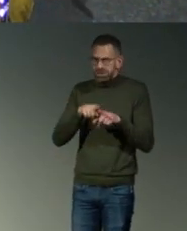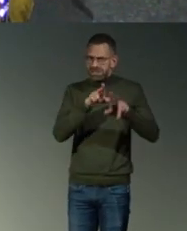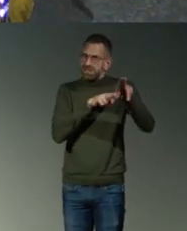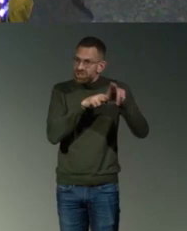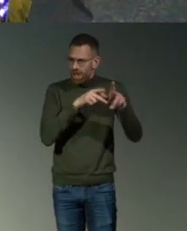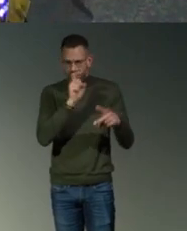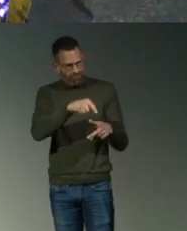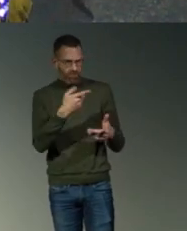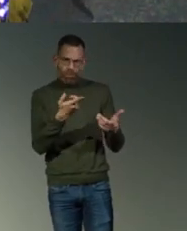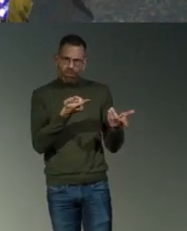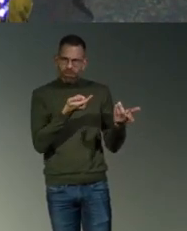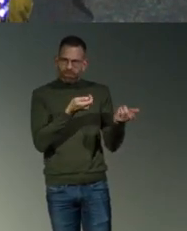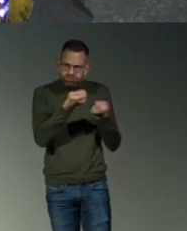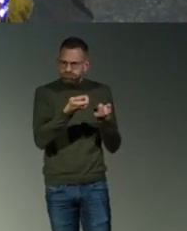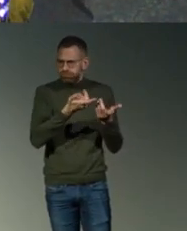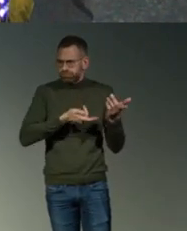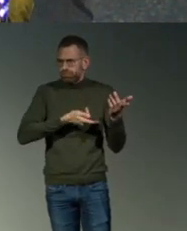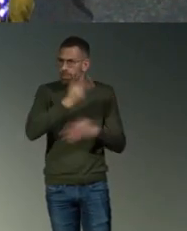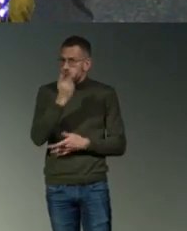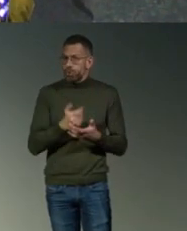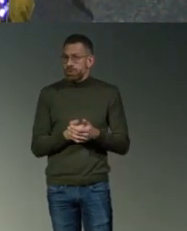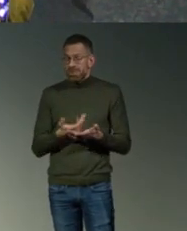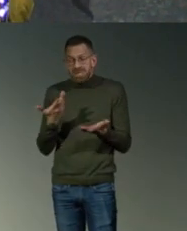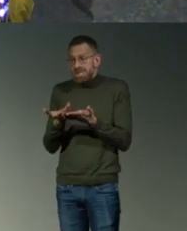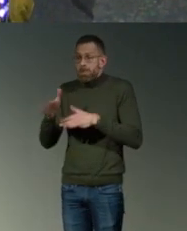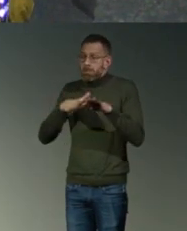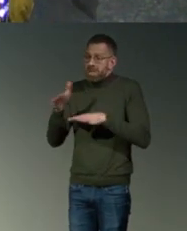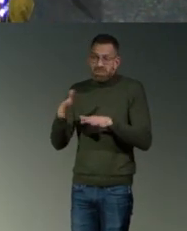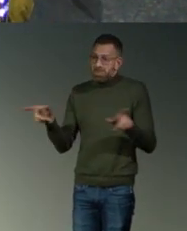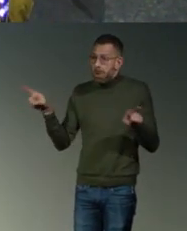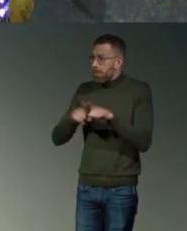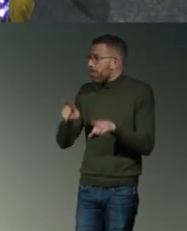si on peut dire, qu'on doit appliquer dans tous les thèmes liés à